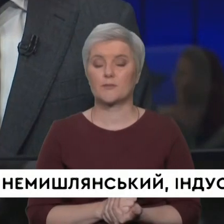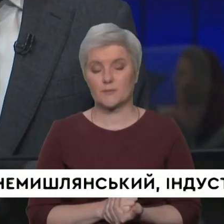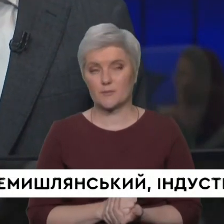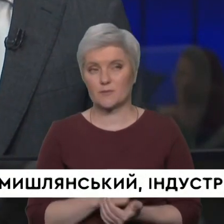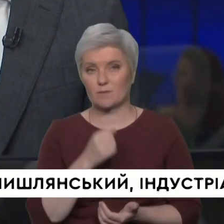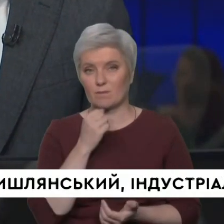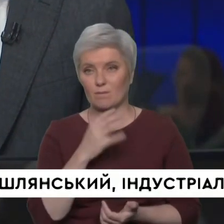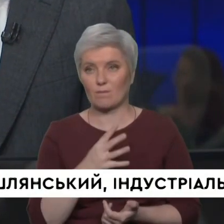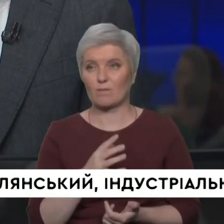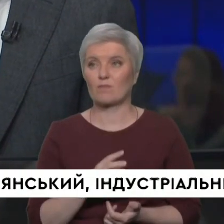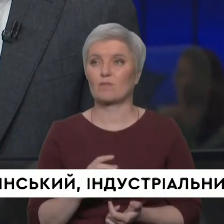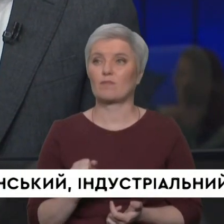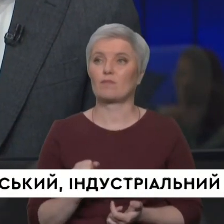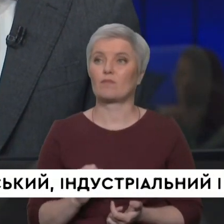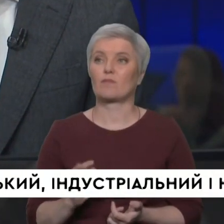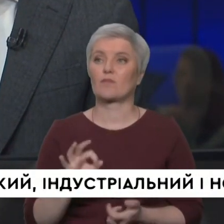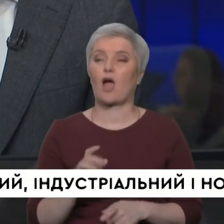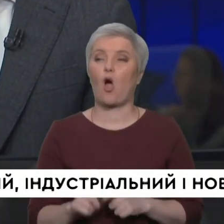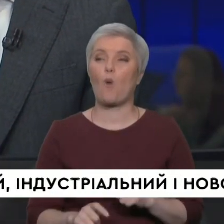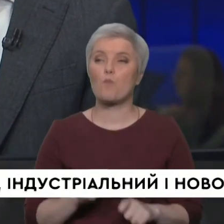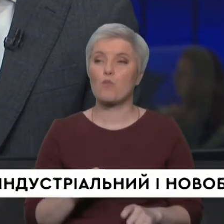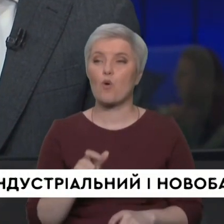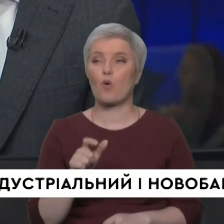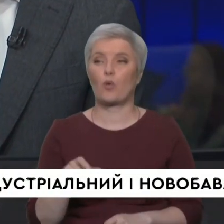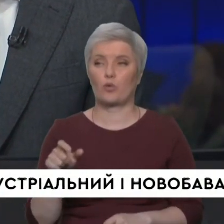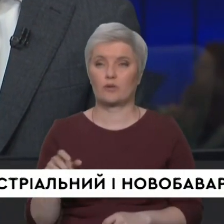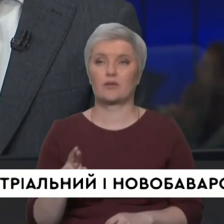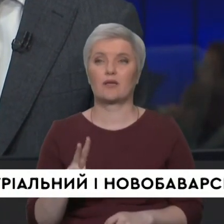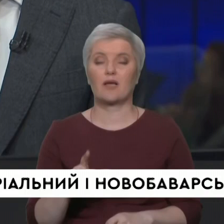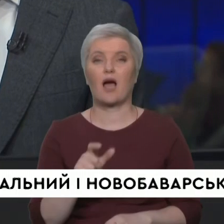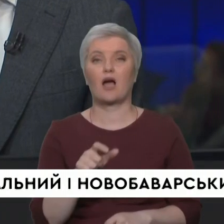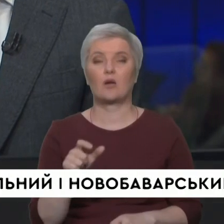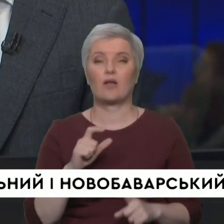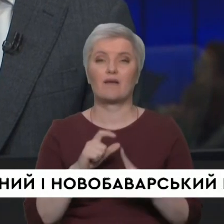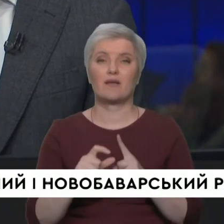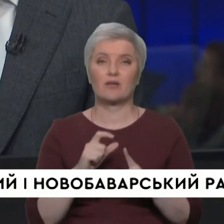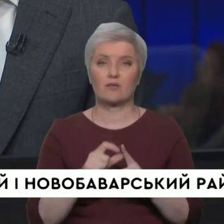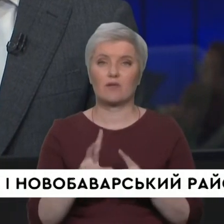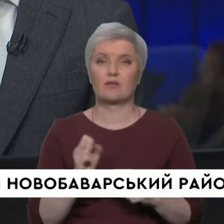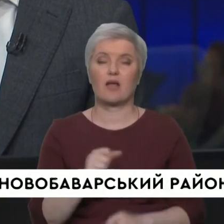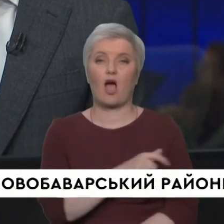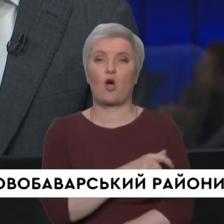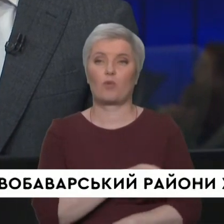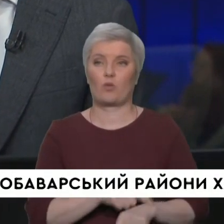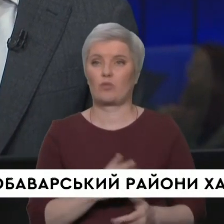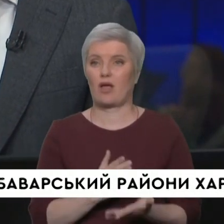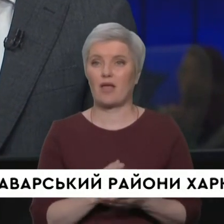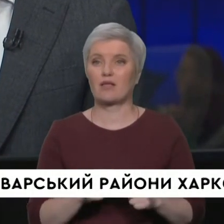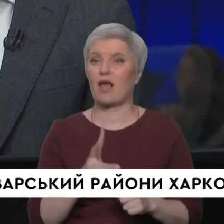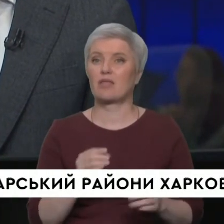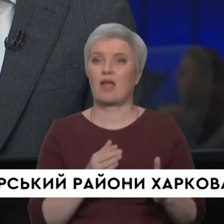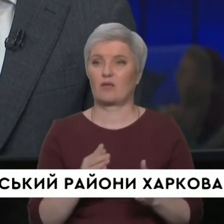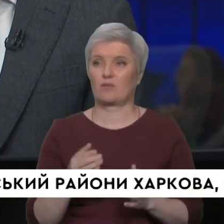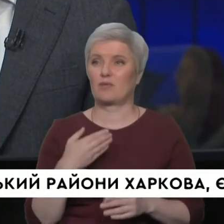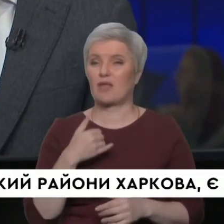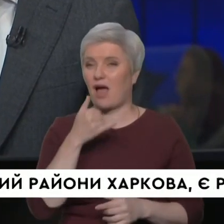Добре. А щодо от порушників, як люди відреагували на комендантську годину? Чи є такі, хто не дотримується? От я